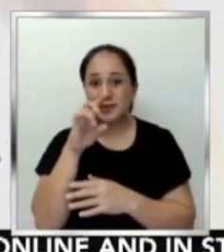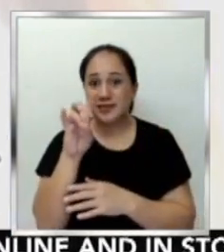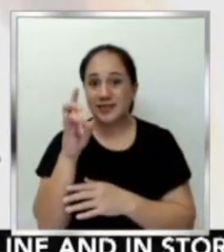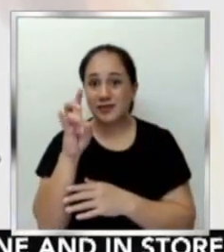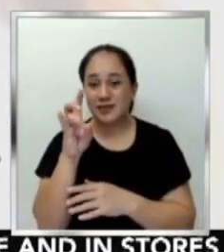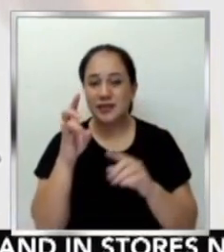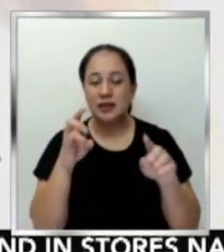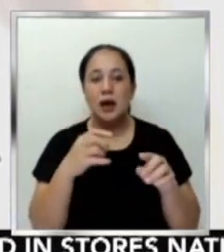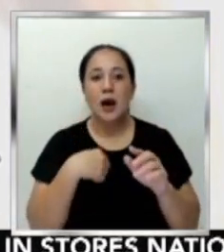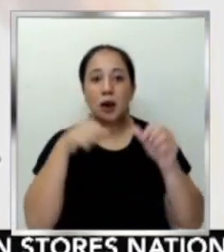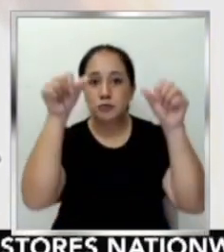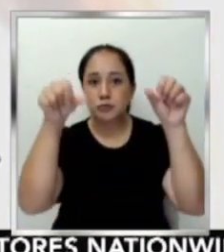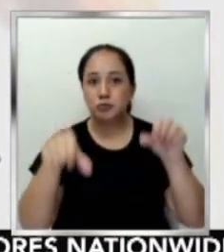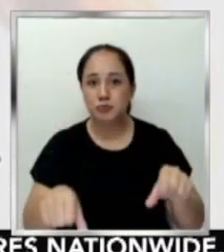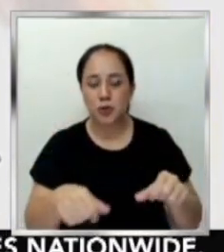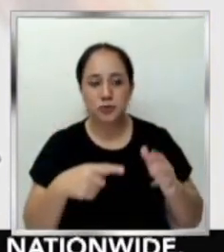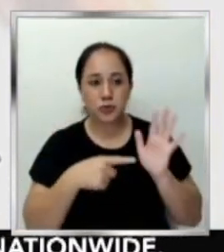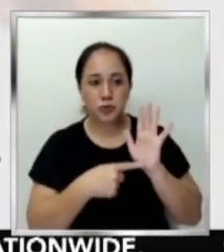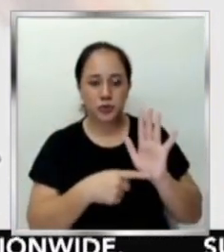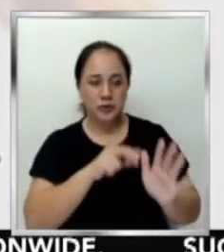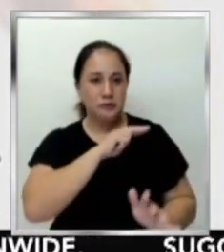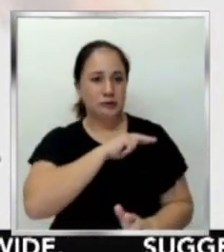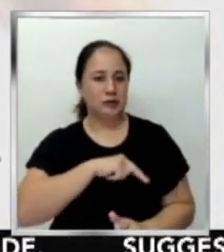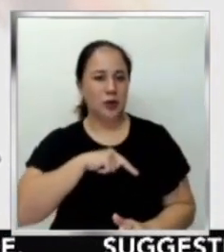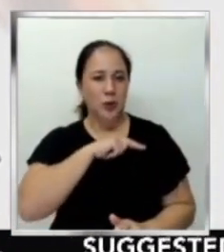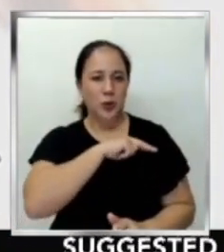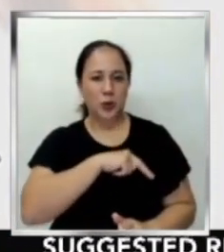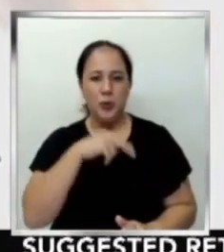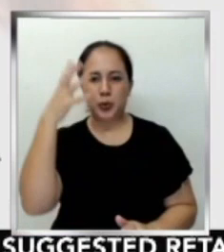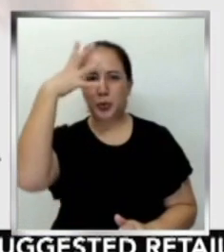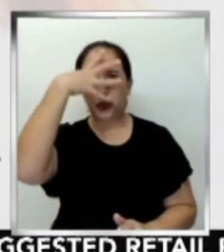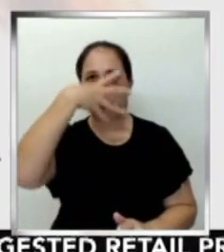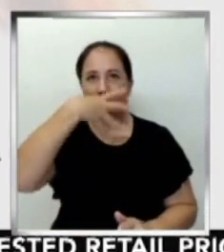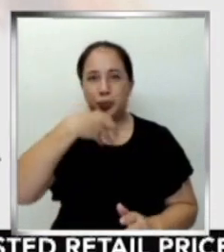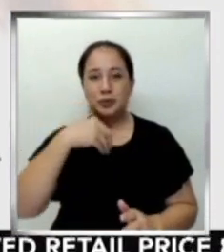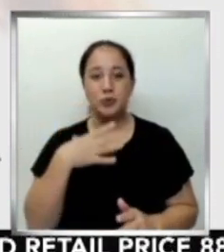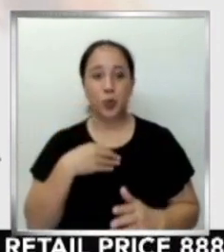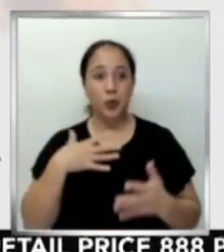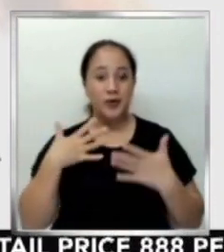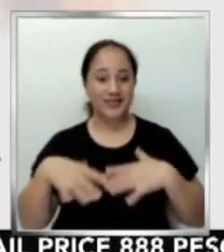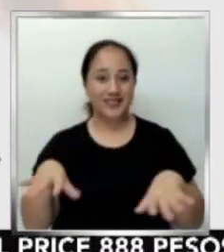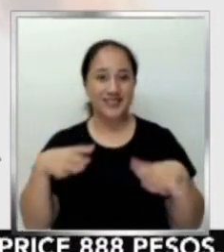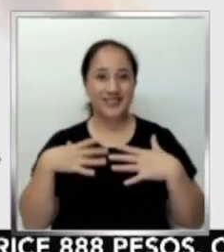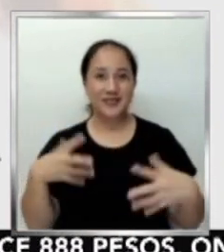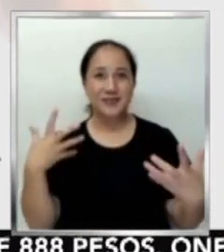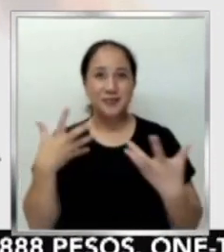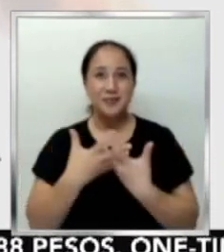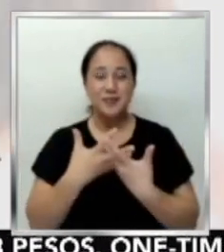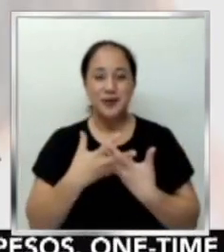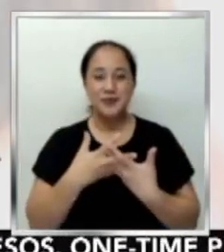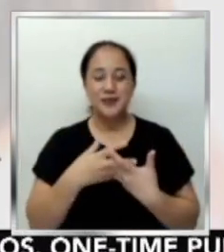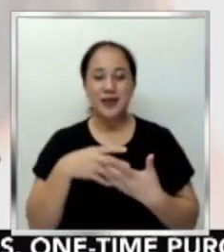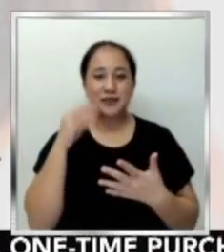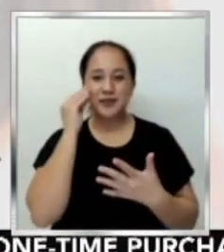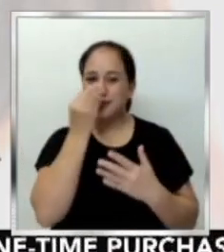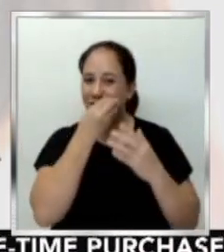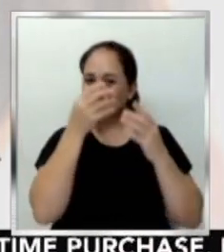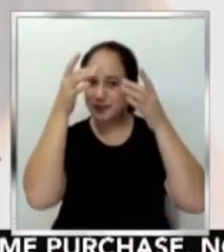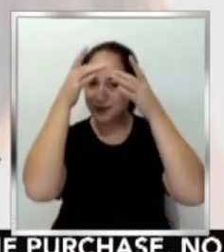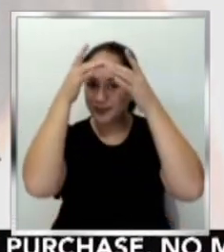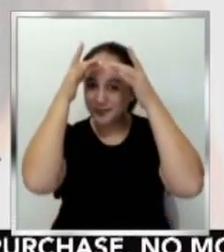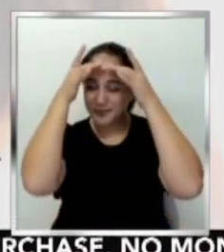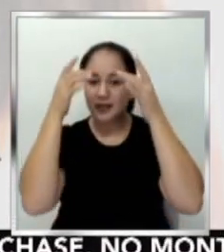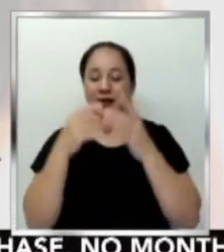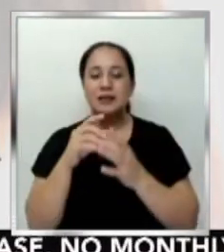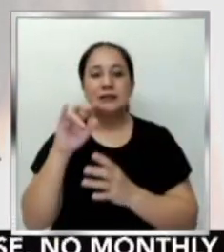Jillian flaunting her natural and angelic beauty sa kanyang white dress at matching flower crown. Sa isa pang Instagram post,